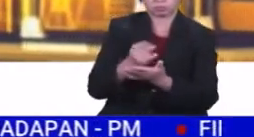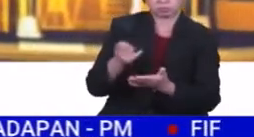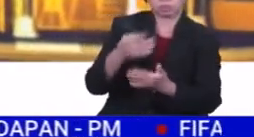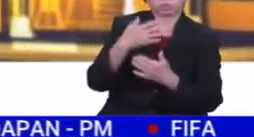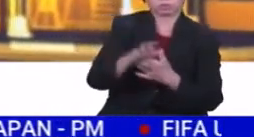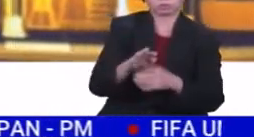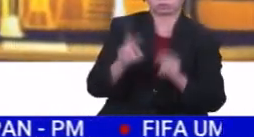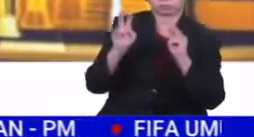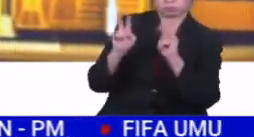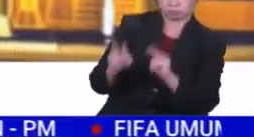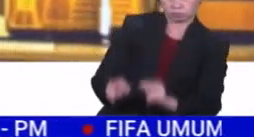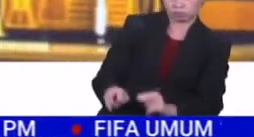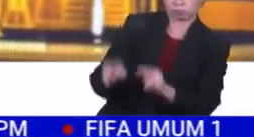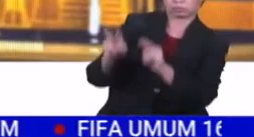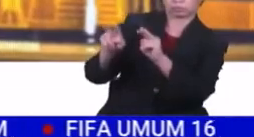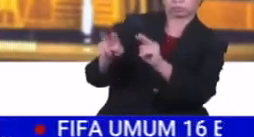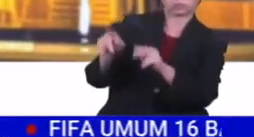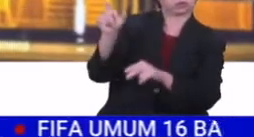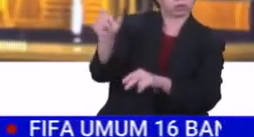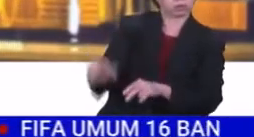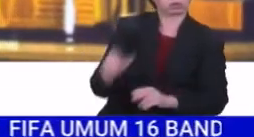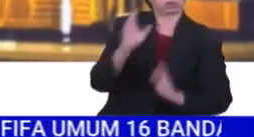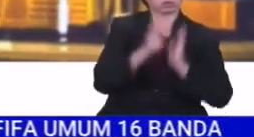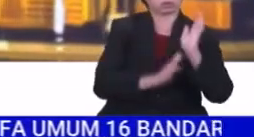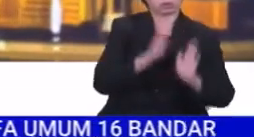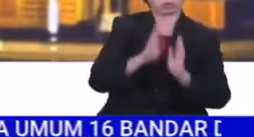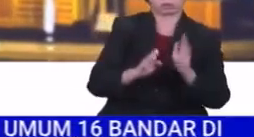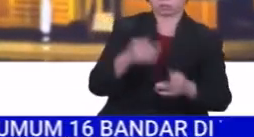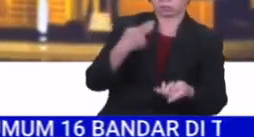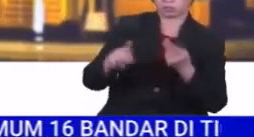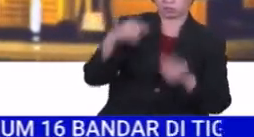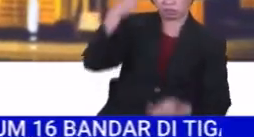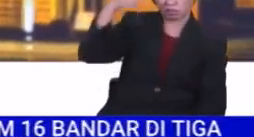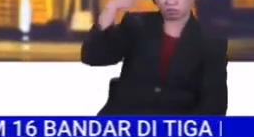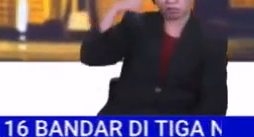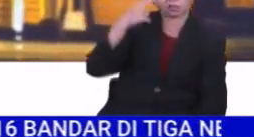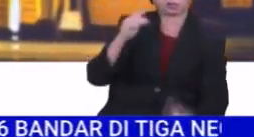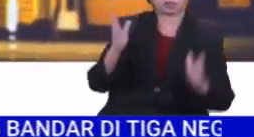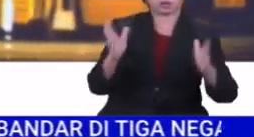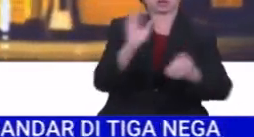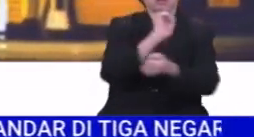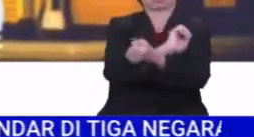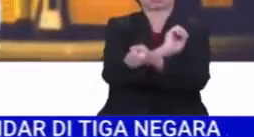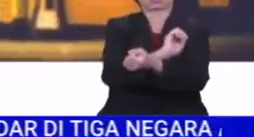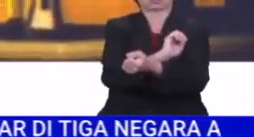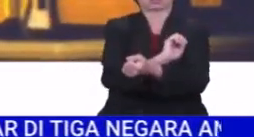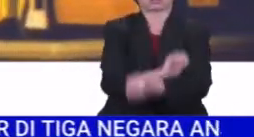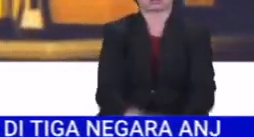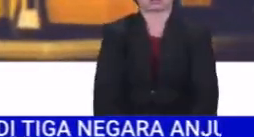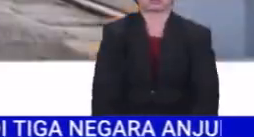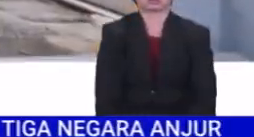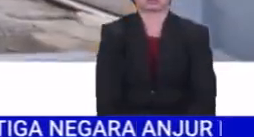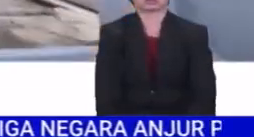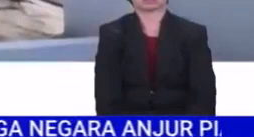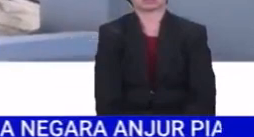sylvas pemerhatian mendapati tertutup berkelakuan tidak waras sepanjang tempoh tahan agreement